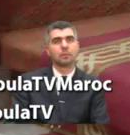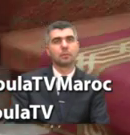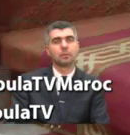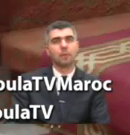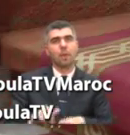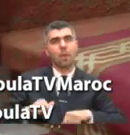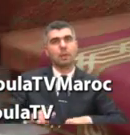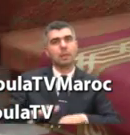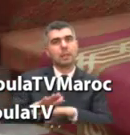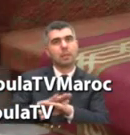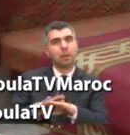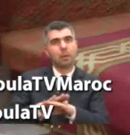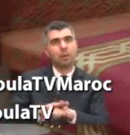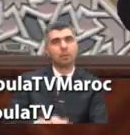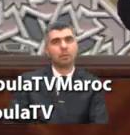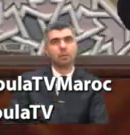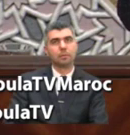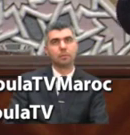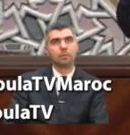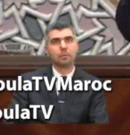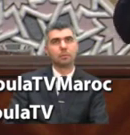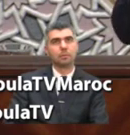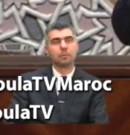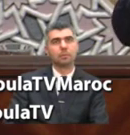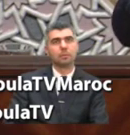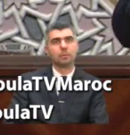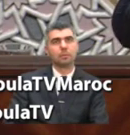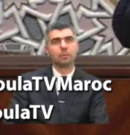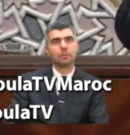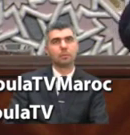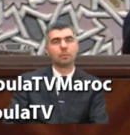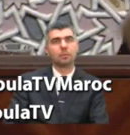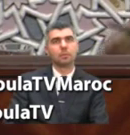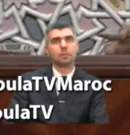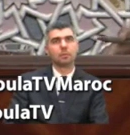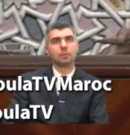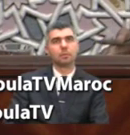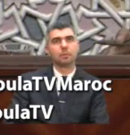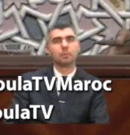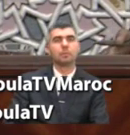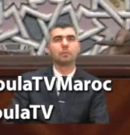سيد الوزير من فضلك، مازال ما عندكمش الكلمه. سيد الوزير مازال ما عطيناكمش الكلمه.